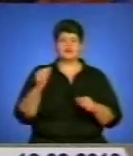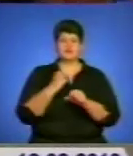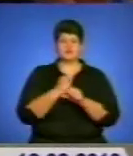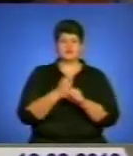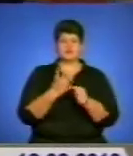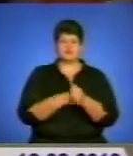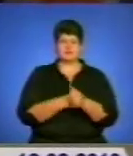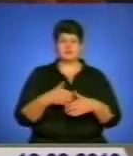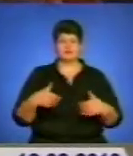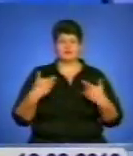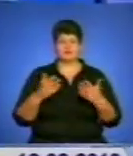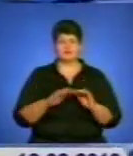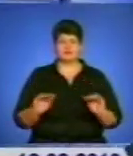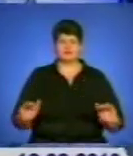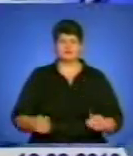дітям.